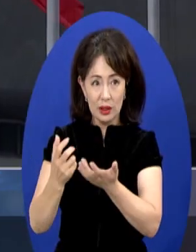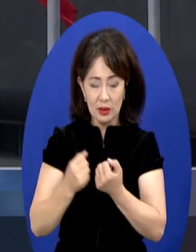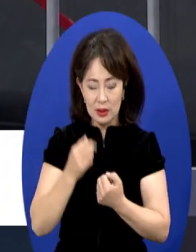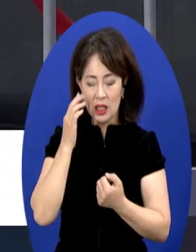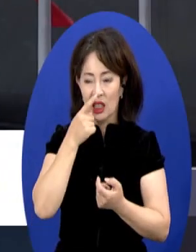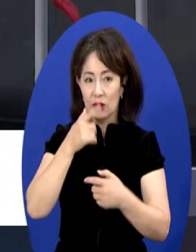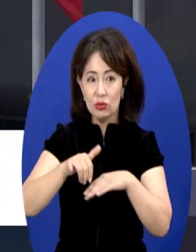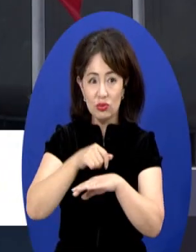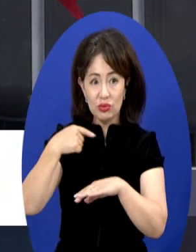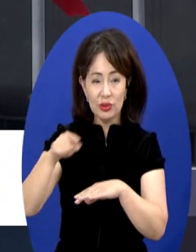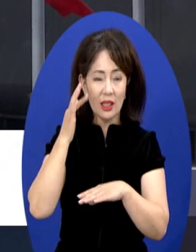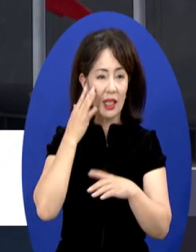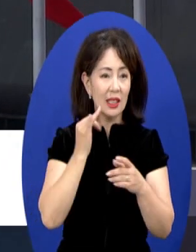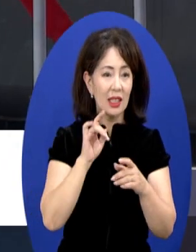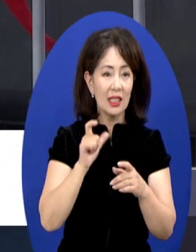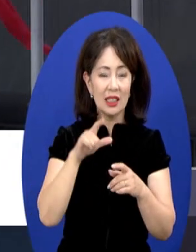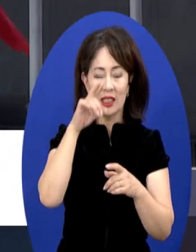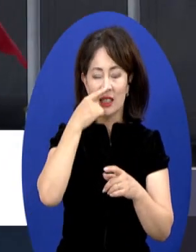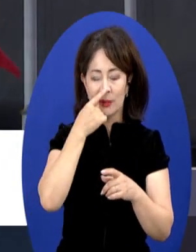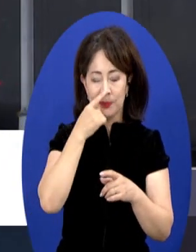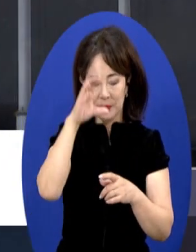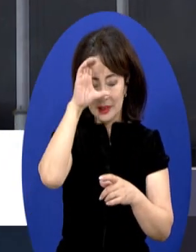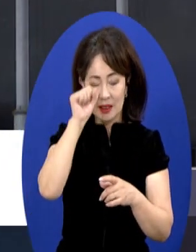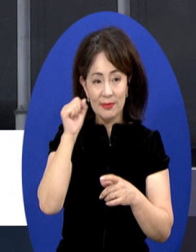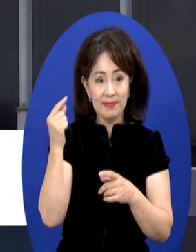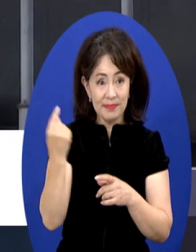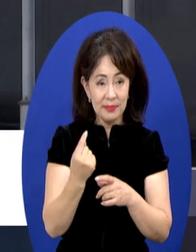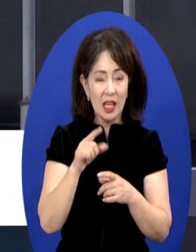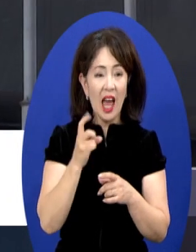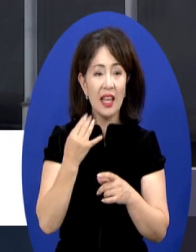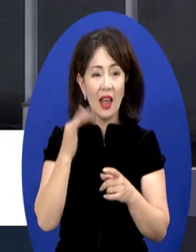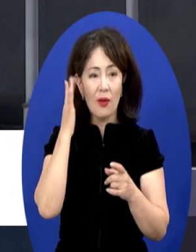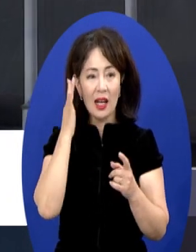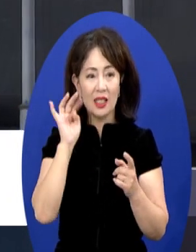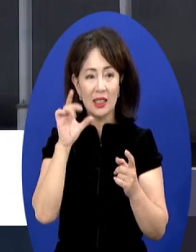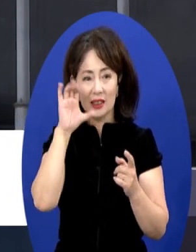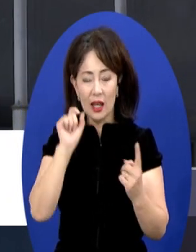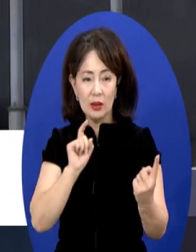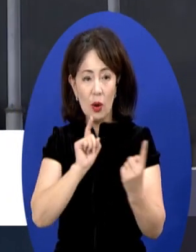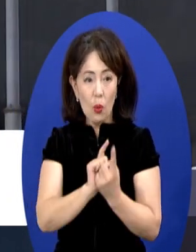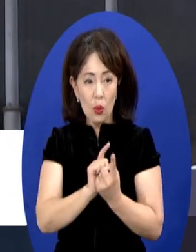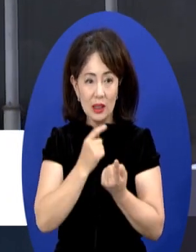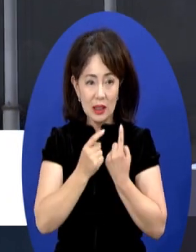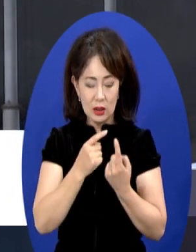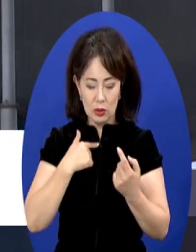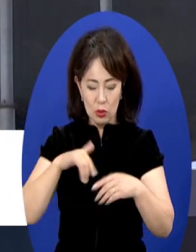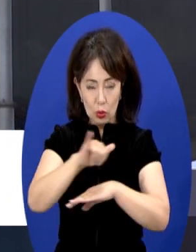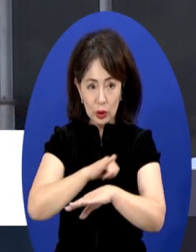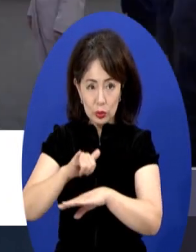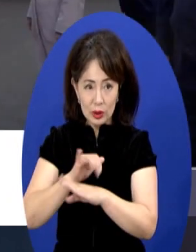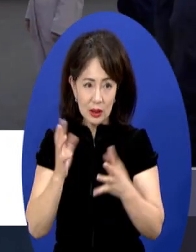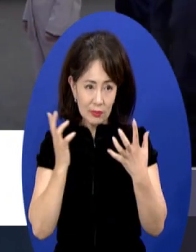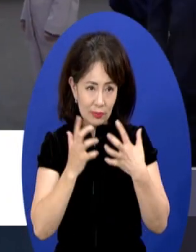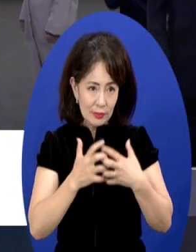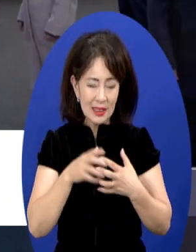найрамдах хятад ард улсын гадаад хэргийн сайд Ван И өнөөдөр гадаад харилцааны сайд энх тайвнтай ганцаарч асан уулзалт хийлээ. Уулзалтаар хоёр улсын стратегийн иж